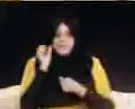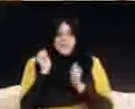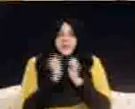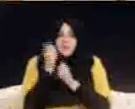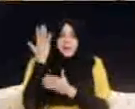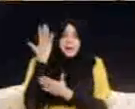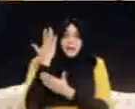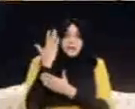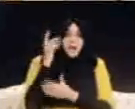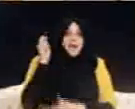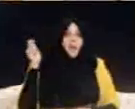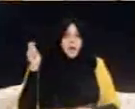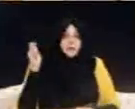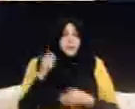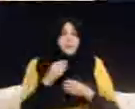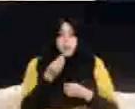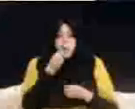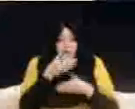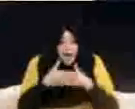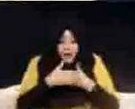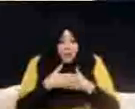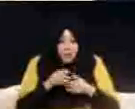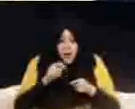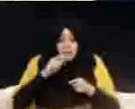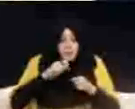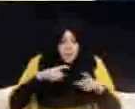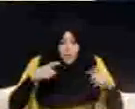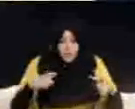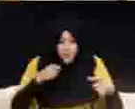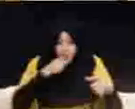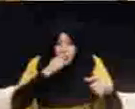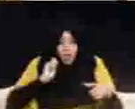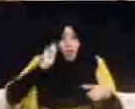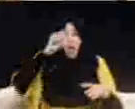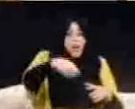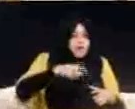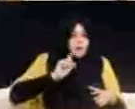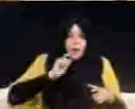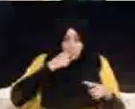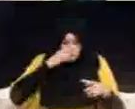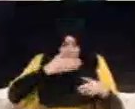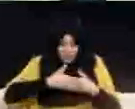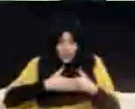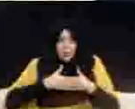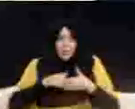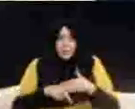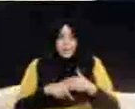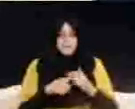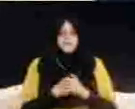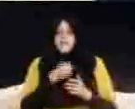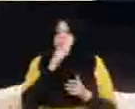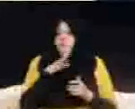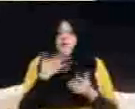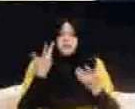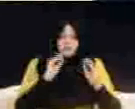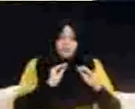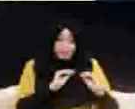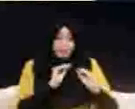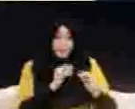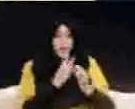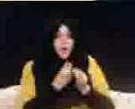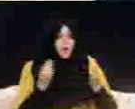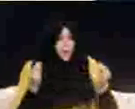بيمينك وكل مما يليك، يعني أحاديث كثيرة يخاطب فيها المصطفى صلى الله عليه وسلم